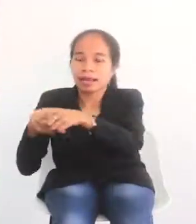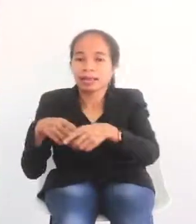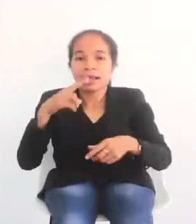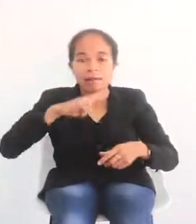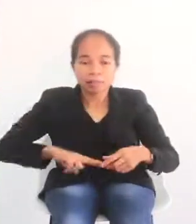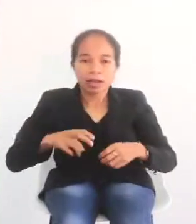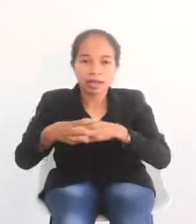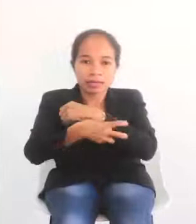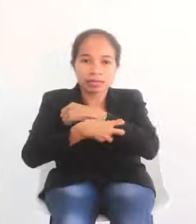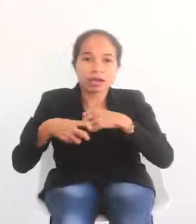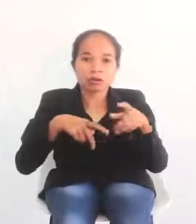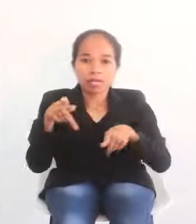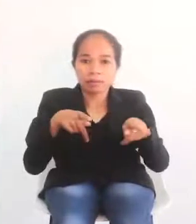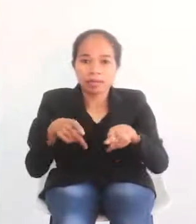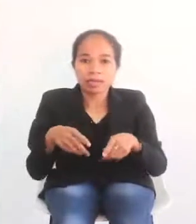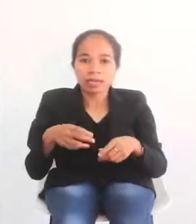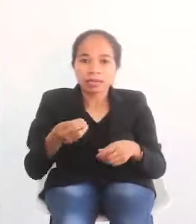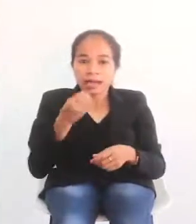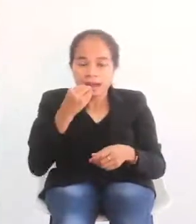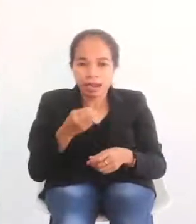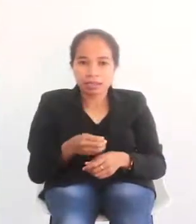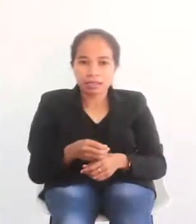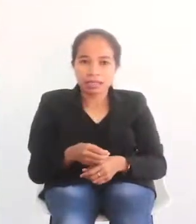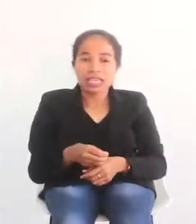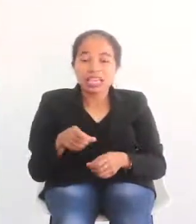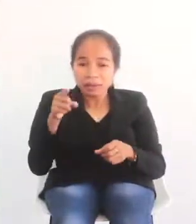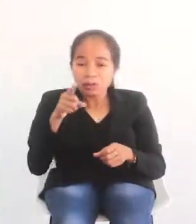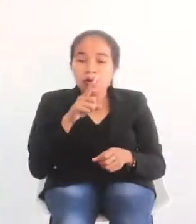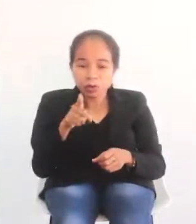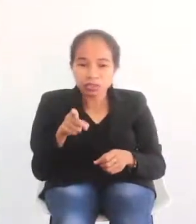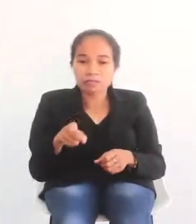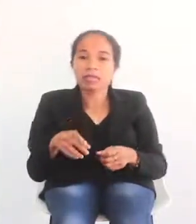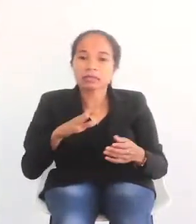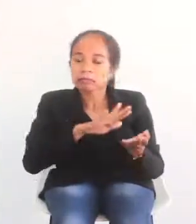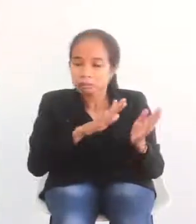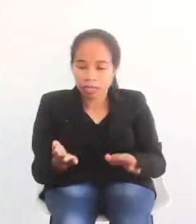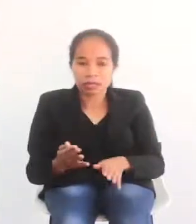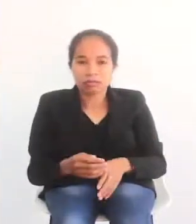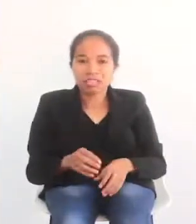ni aihan iha toos, imi merese mate hotu. Imi la serve atu moris.